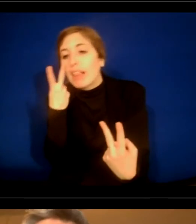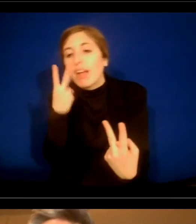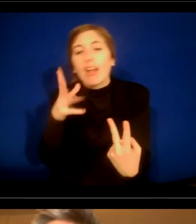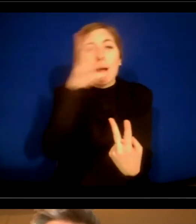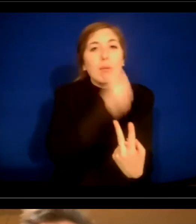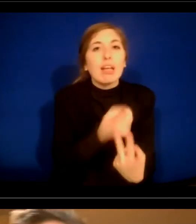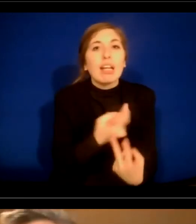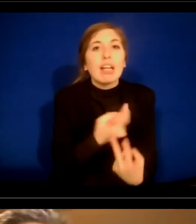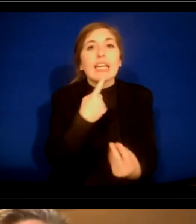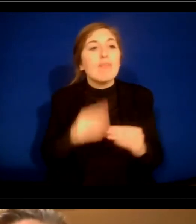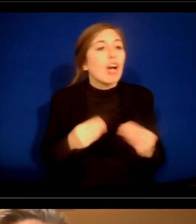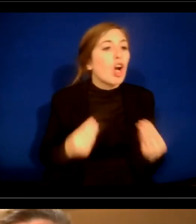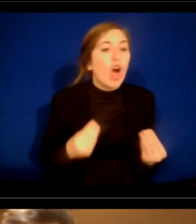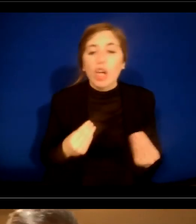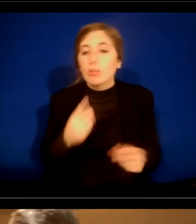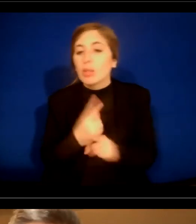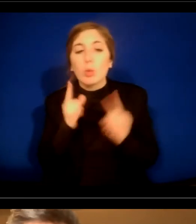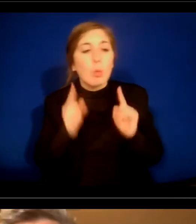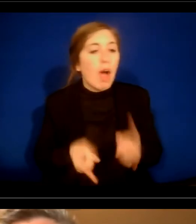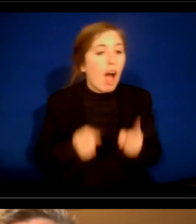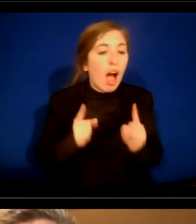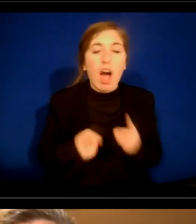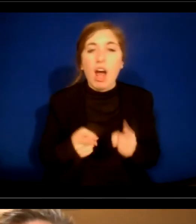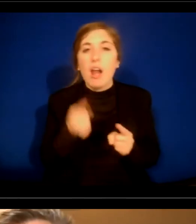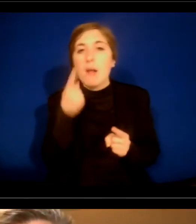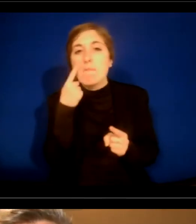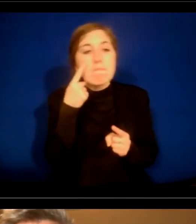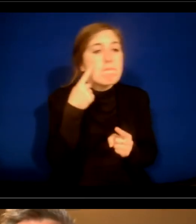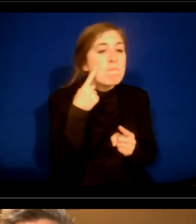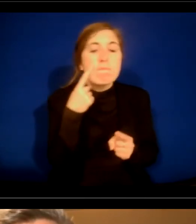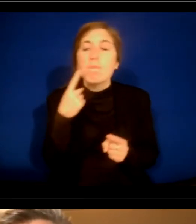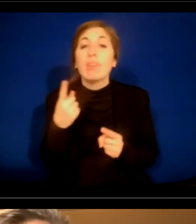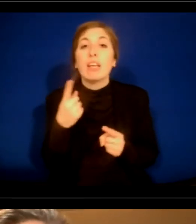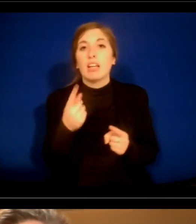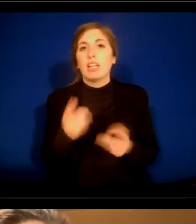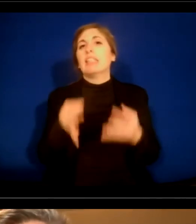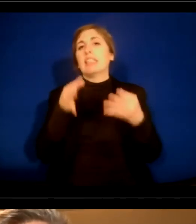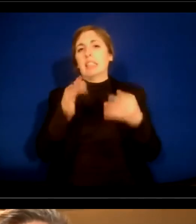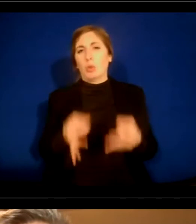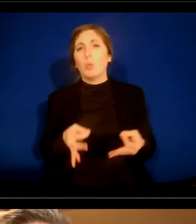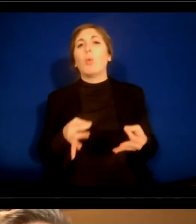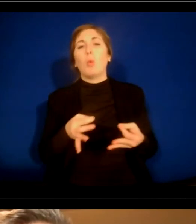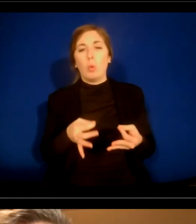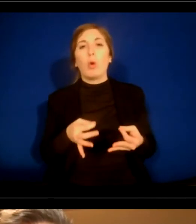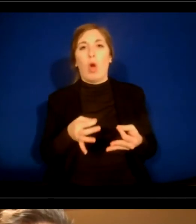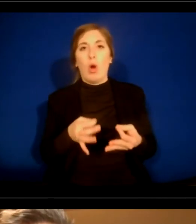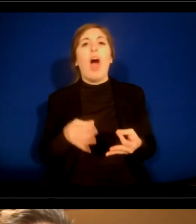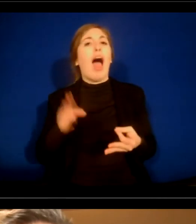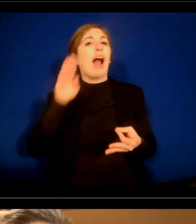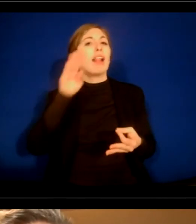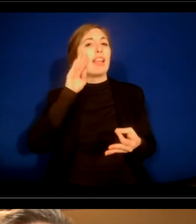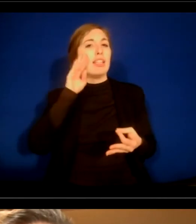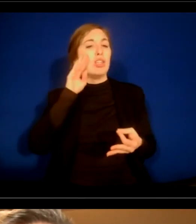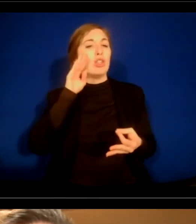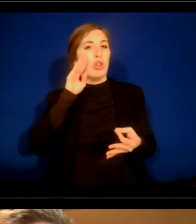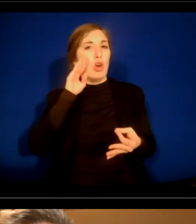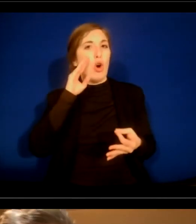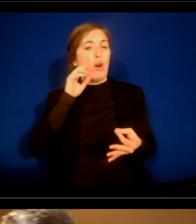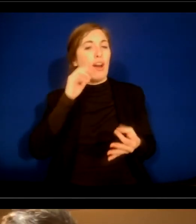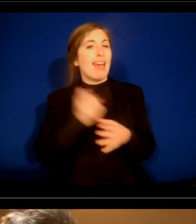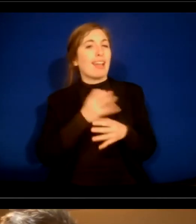solo, no? Aiutare chi aiuta è fondamentale. Ho visto oggi la psicologa che sta lavorando, insomma, anche con noi.